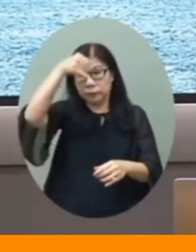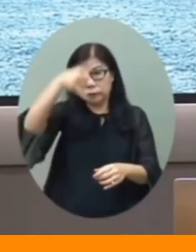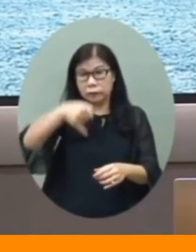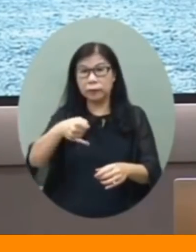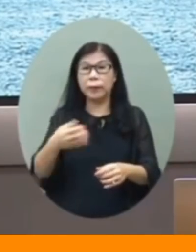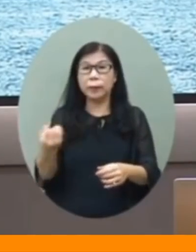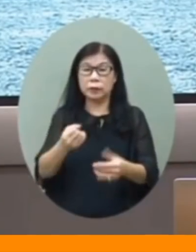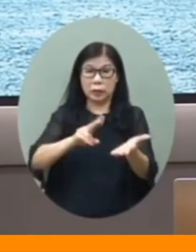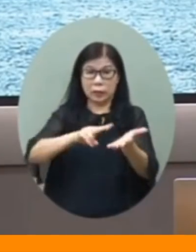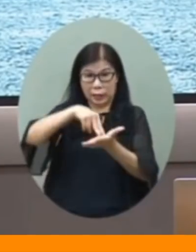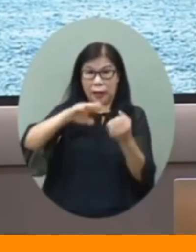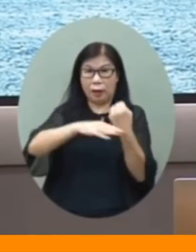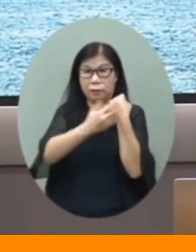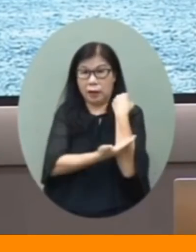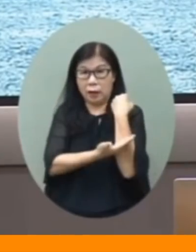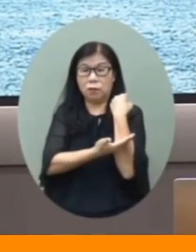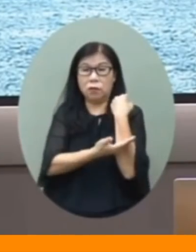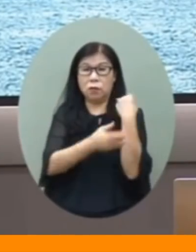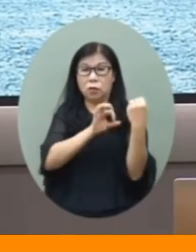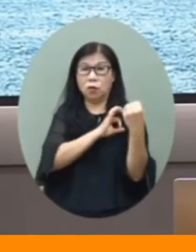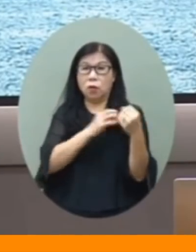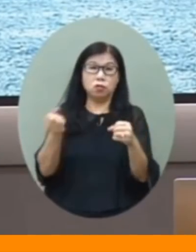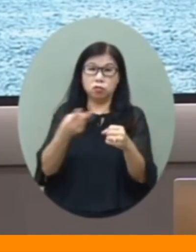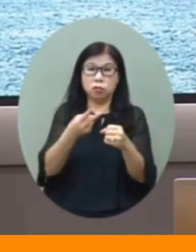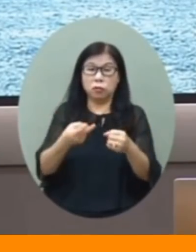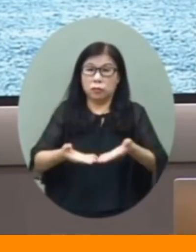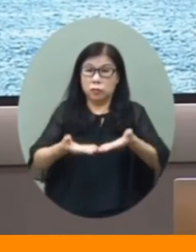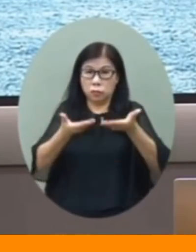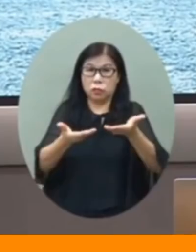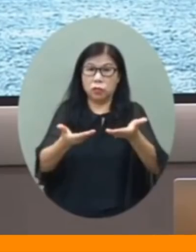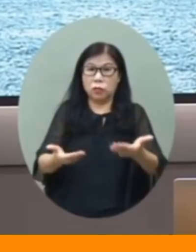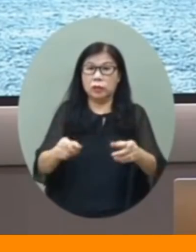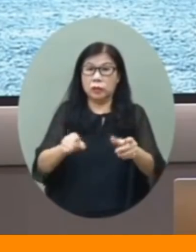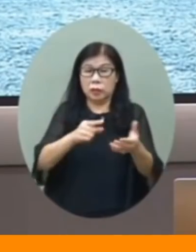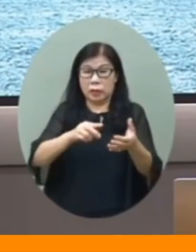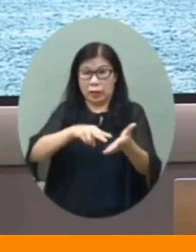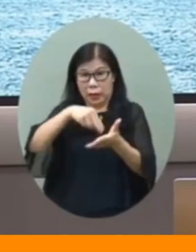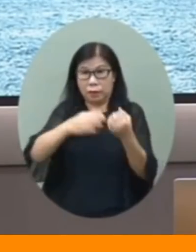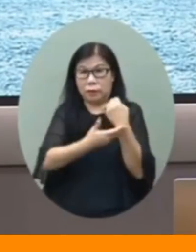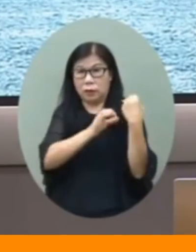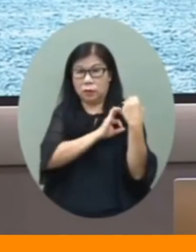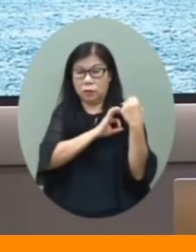係立法會又做翻，佢哋又可以被視為係立法會嘅議